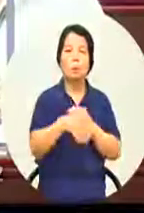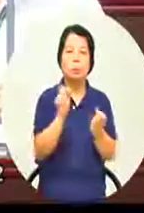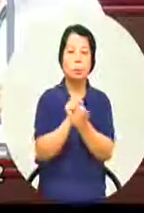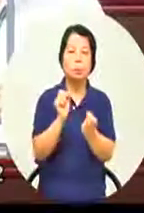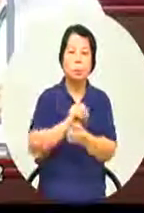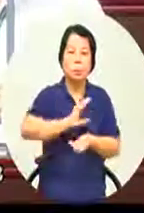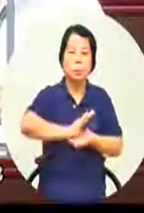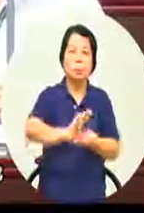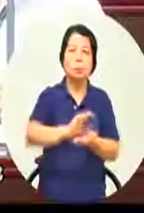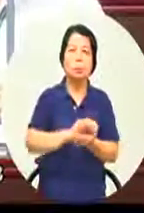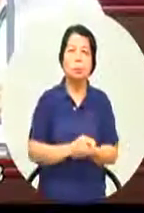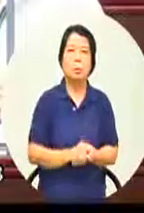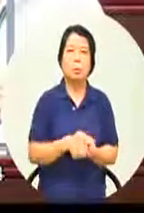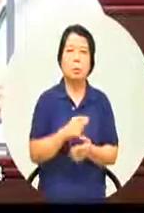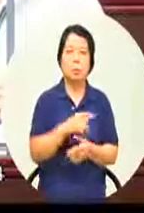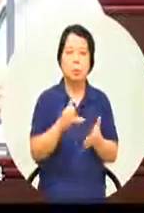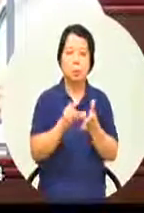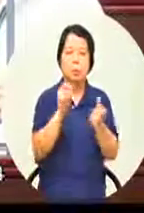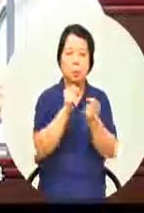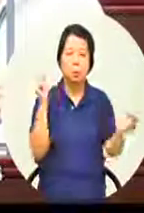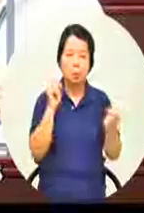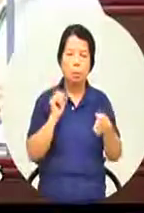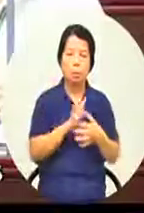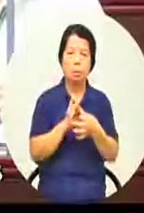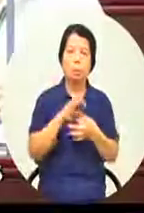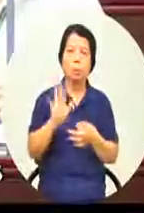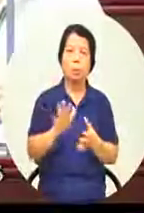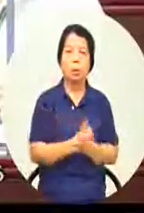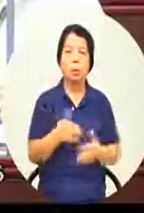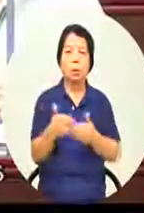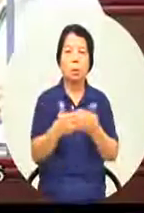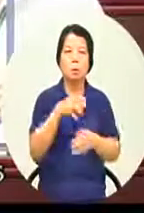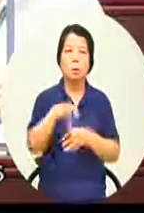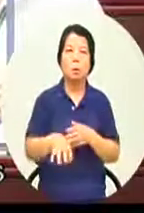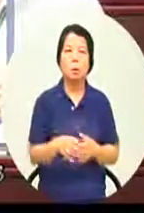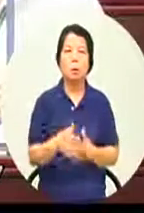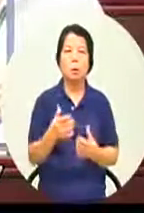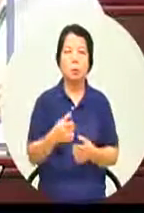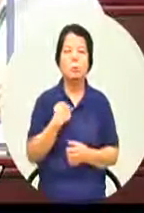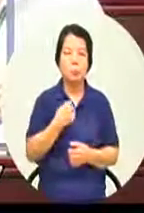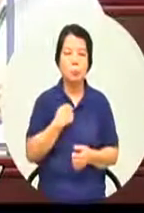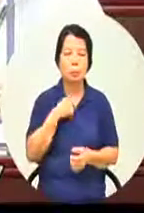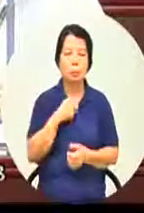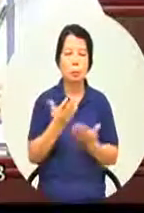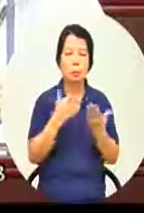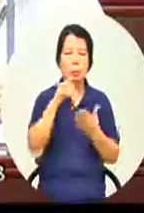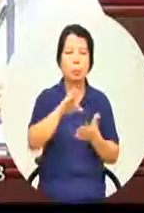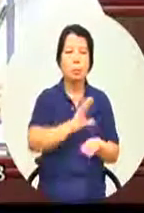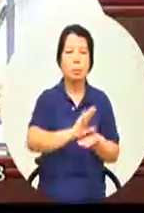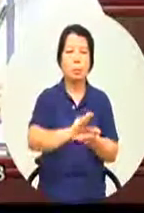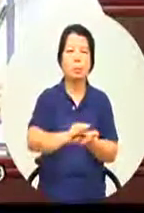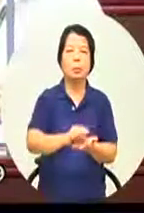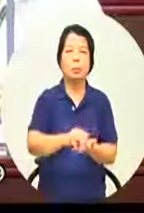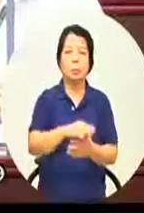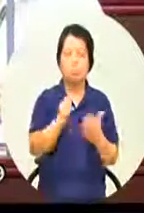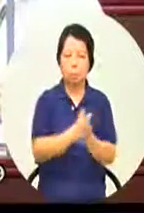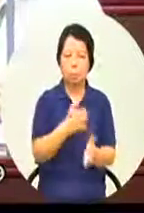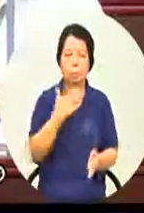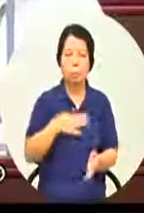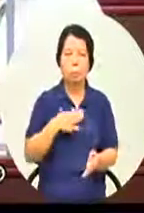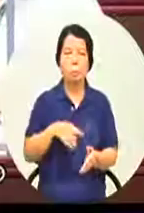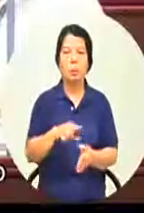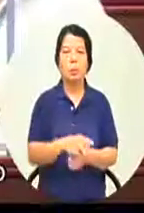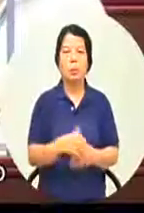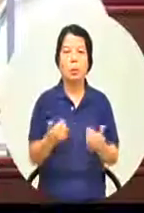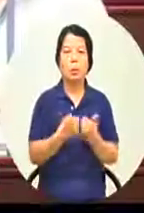的问题，长期以来的关心，其实交通局也认知了这个地方停车的这个严重性，也跟议员